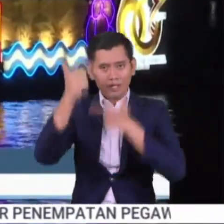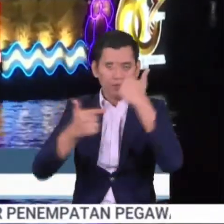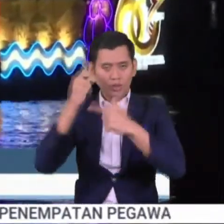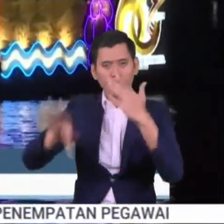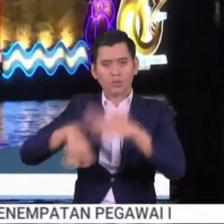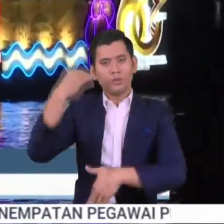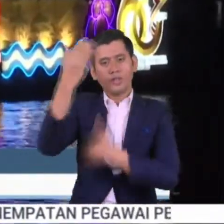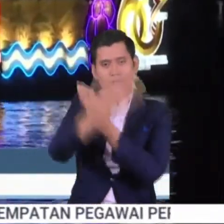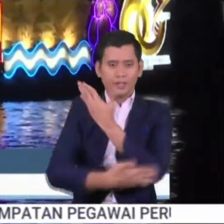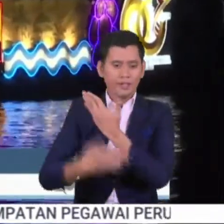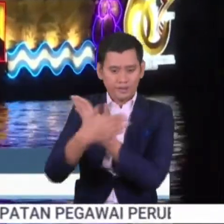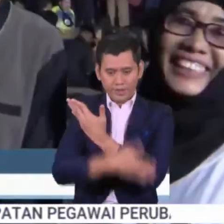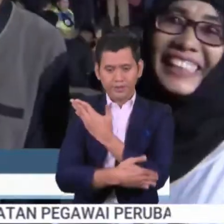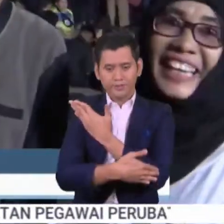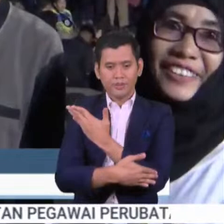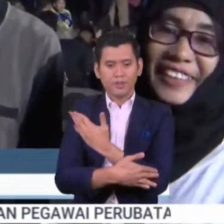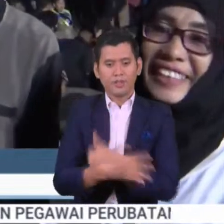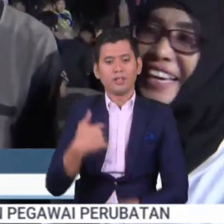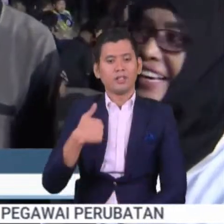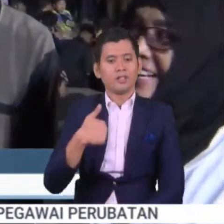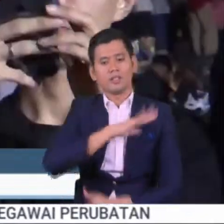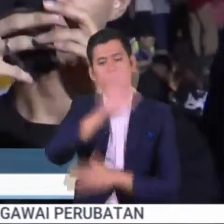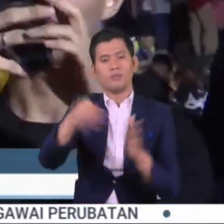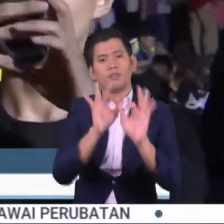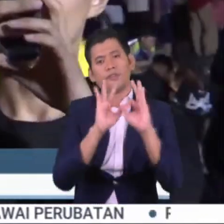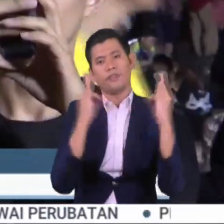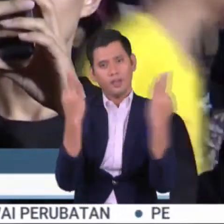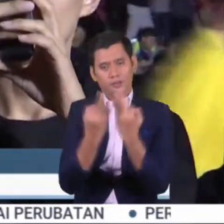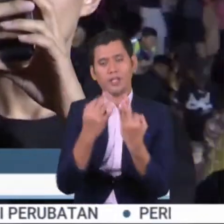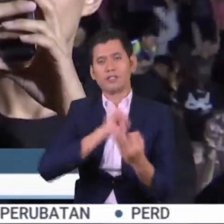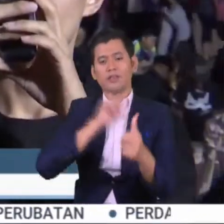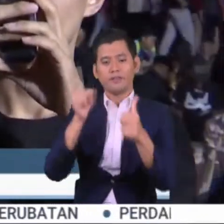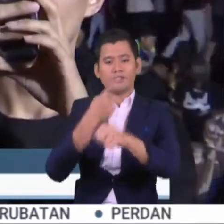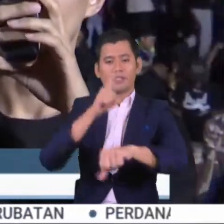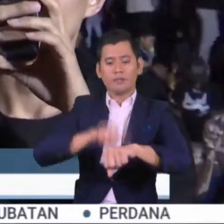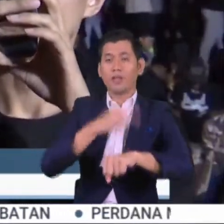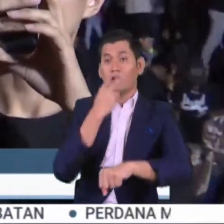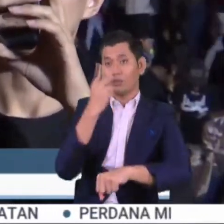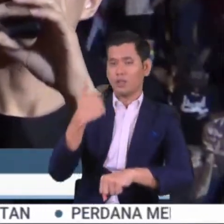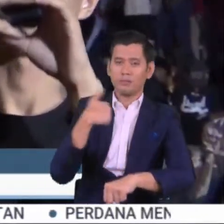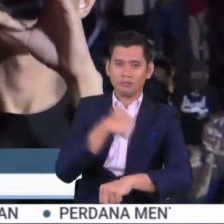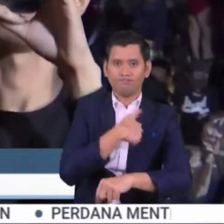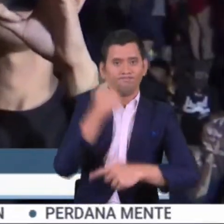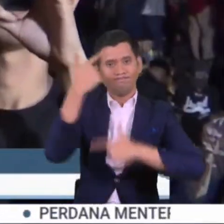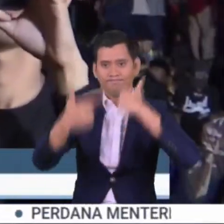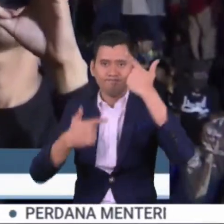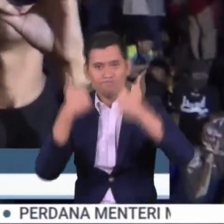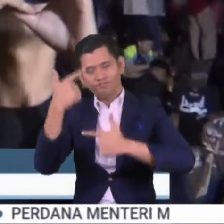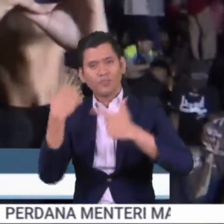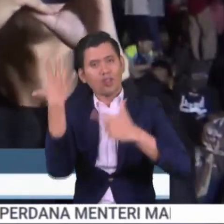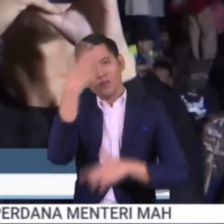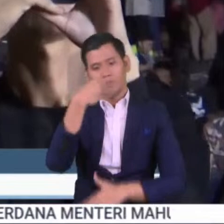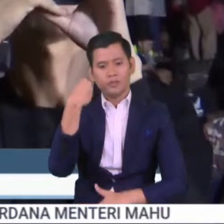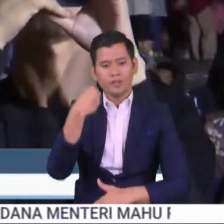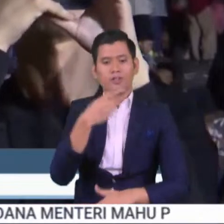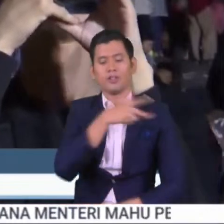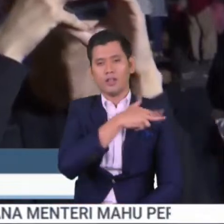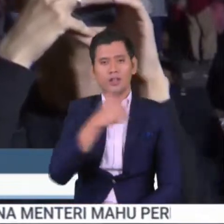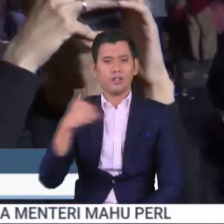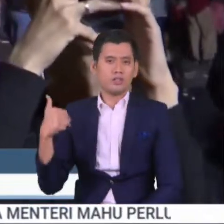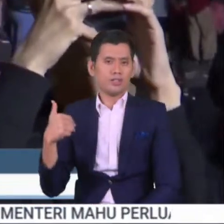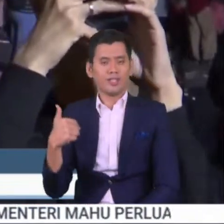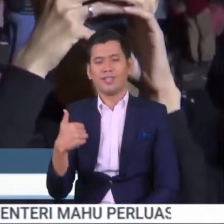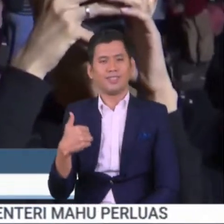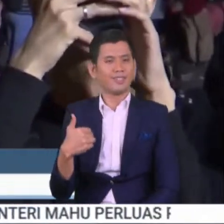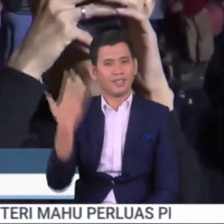dari Pontianak dia. Dari Pontianak, semua keluarga? Ya, semua keluarga. Ya, baru pertama kali lah kami lihat di sini. Soalnya di Indonesia belum